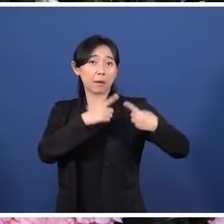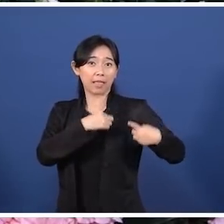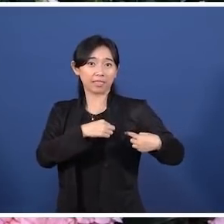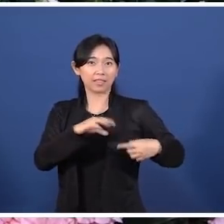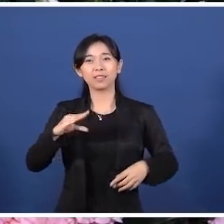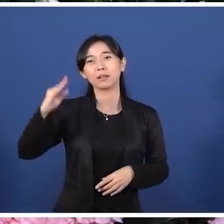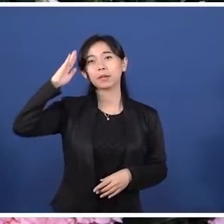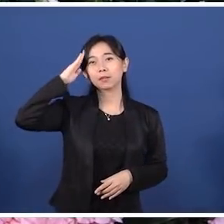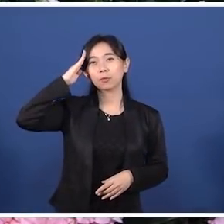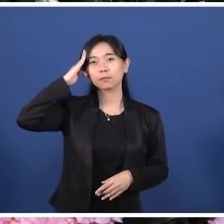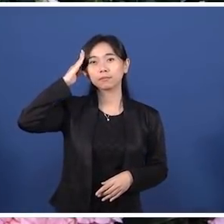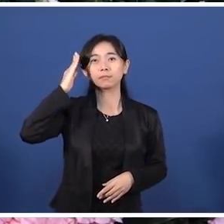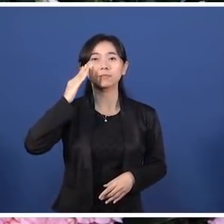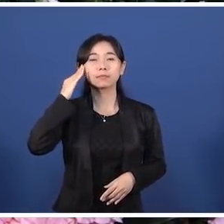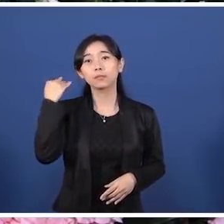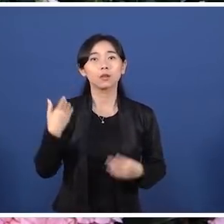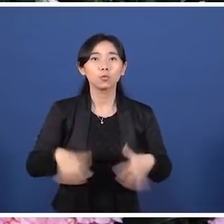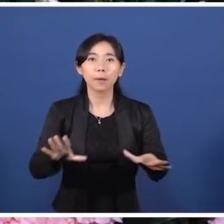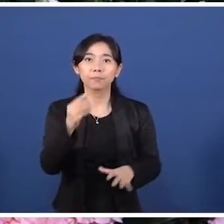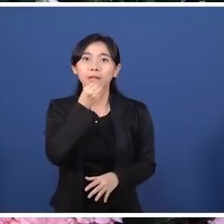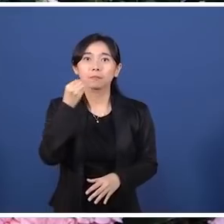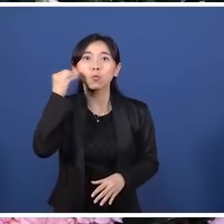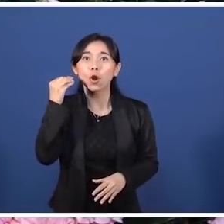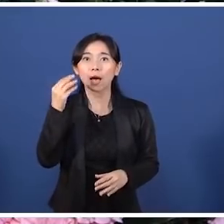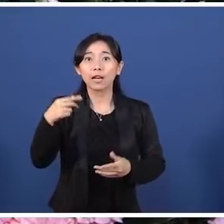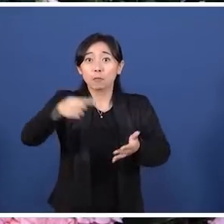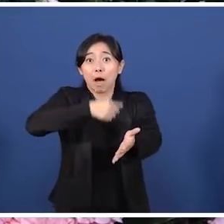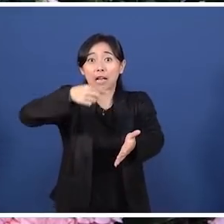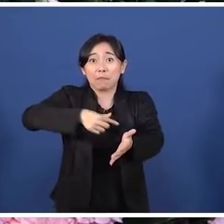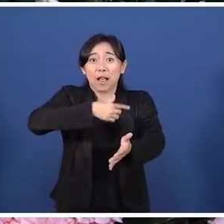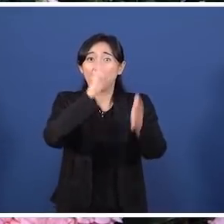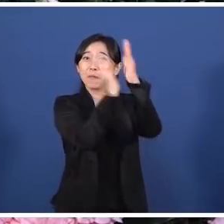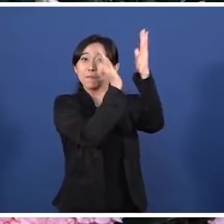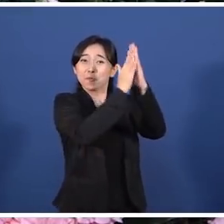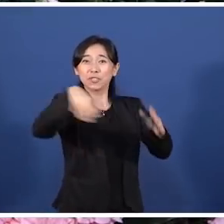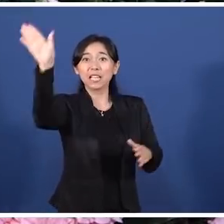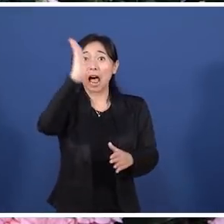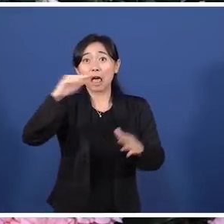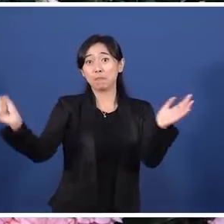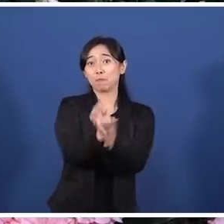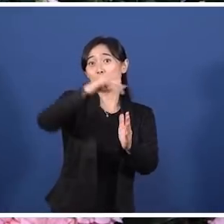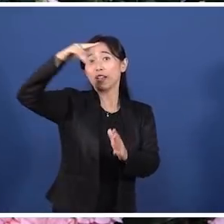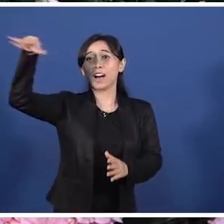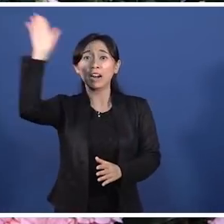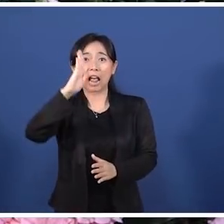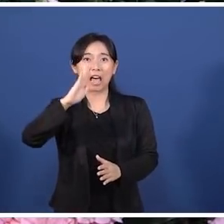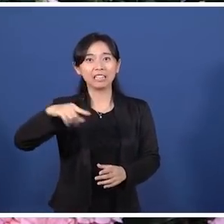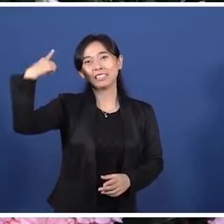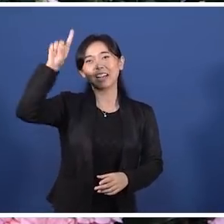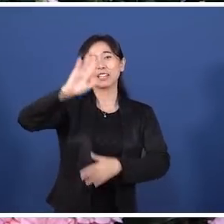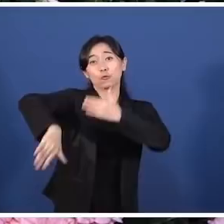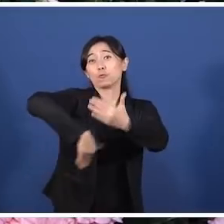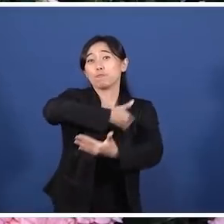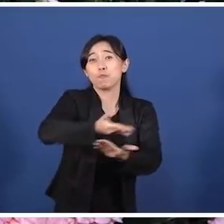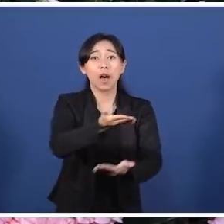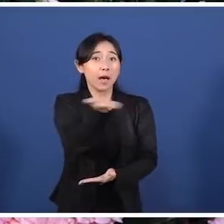merenungkannya. Maka kembalilah gembala-gembala itu sambil memuji dan memuliakan Allah, karena segala sesuatu yang